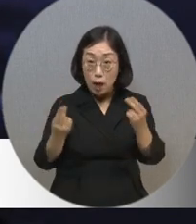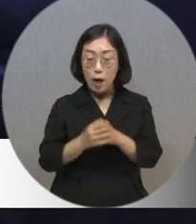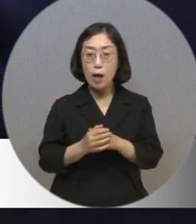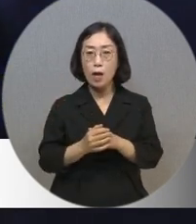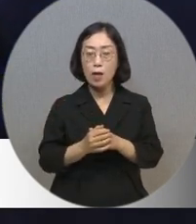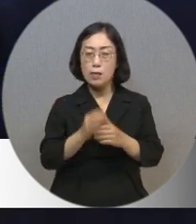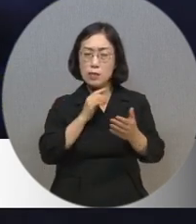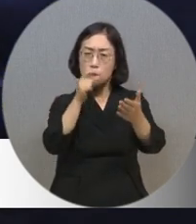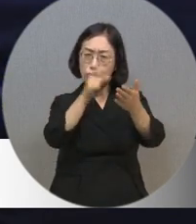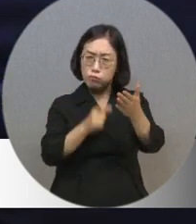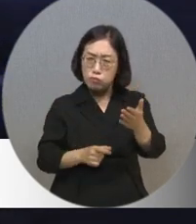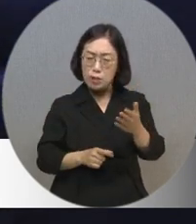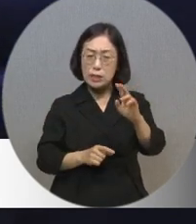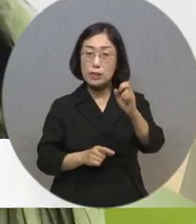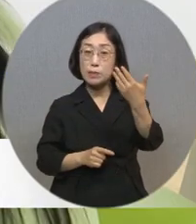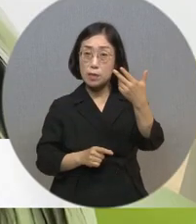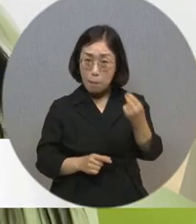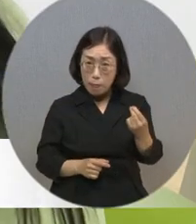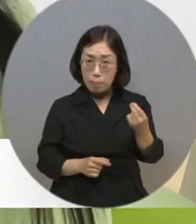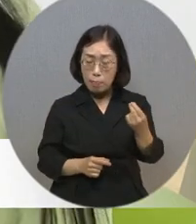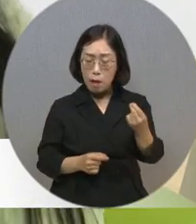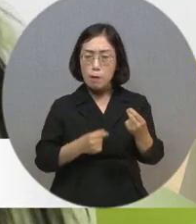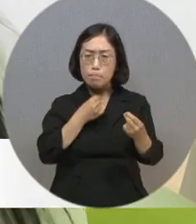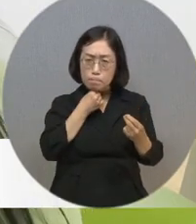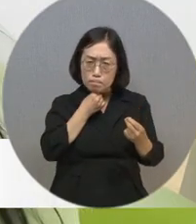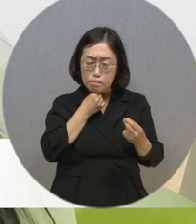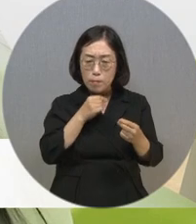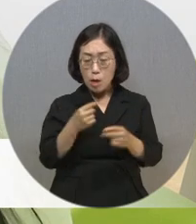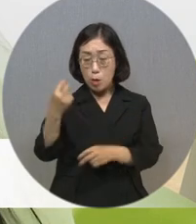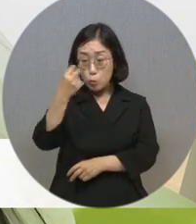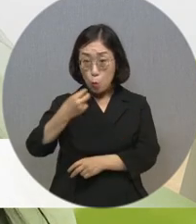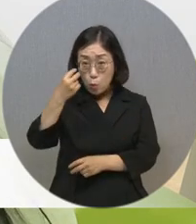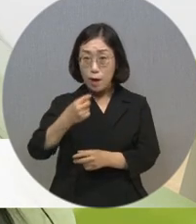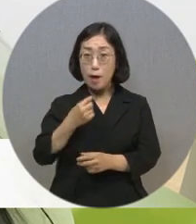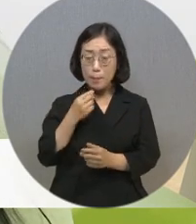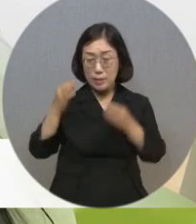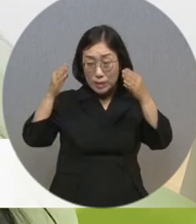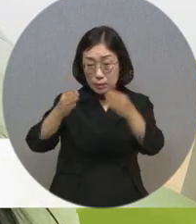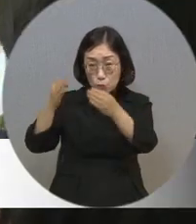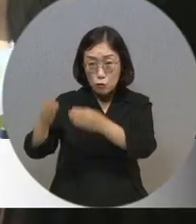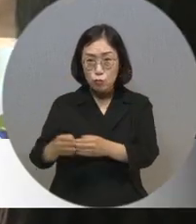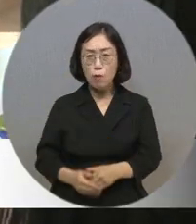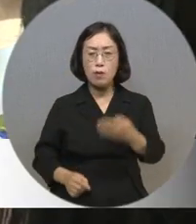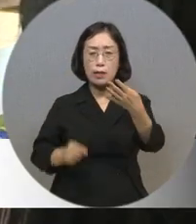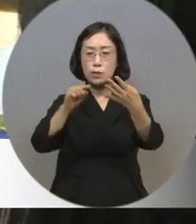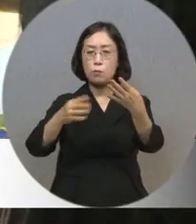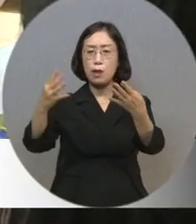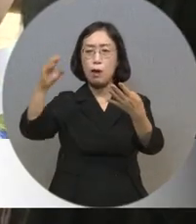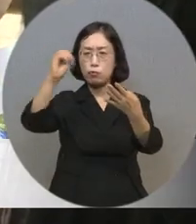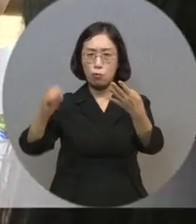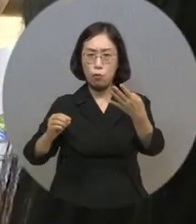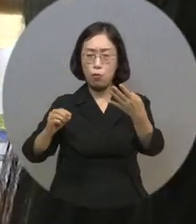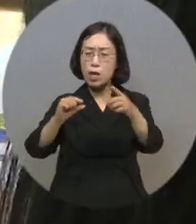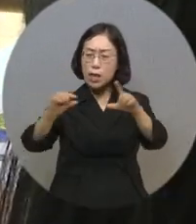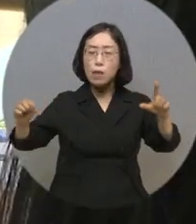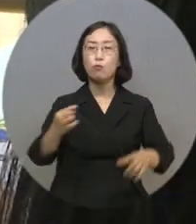장애인이 약 27만 명인 것을 고려했을 때 조사 대상자로 선정된 발달 장애인은 약 4.4%